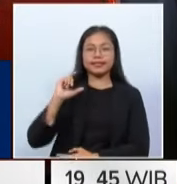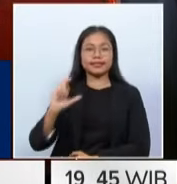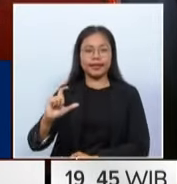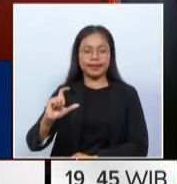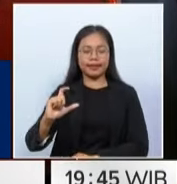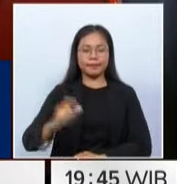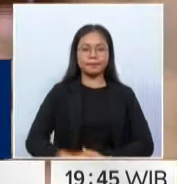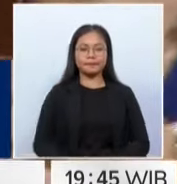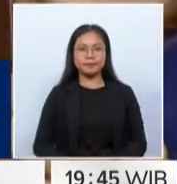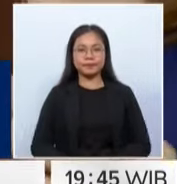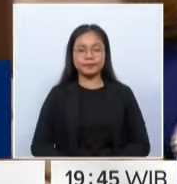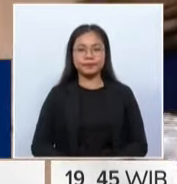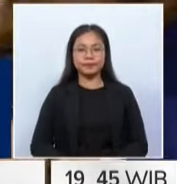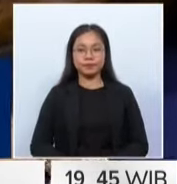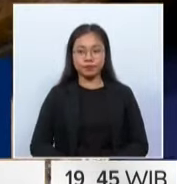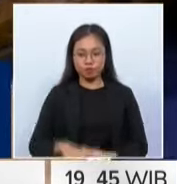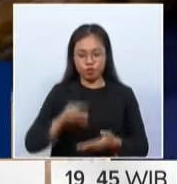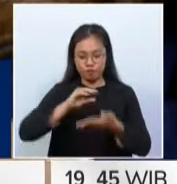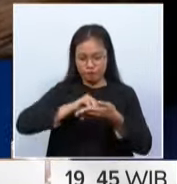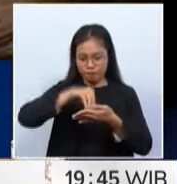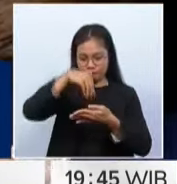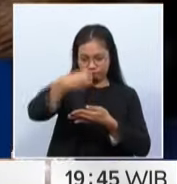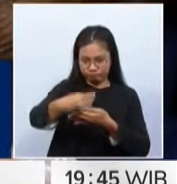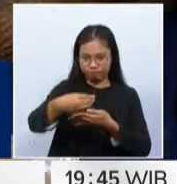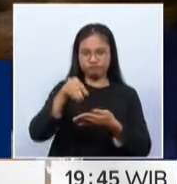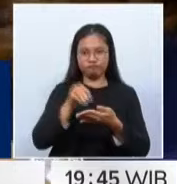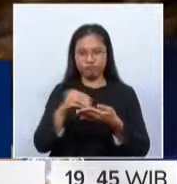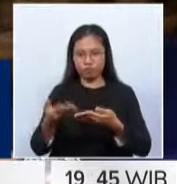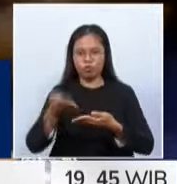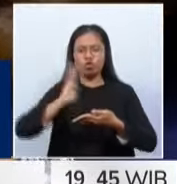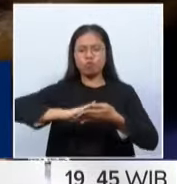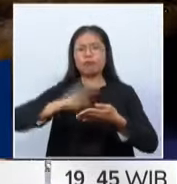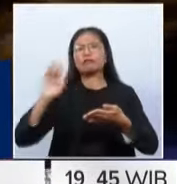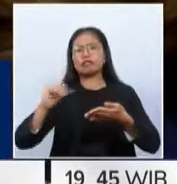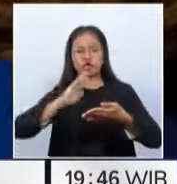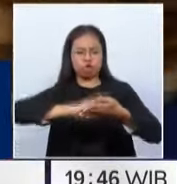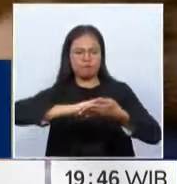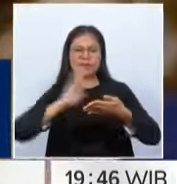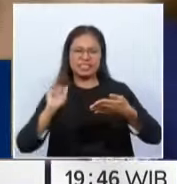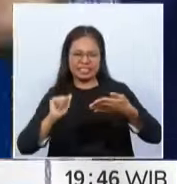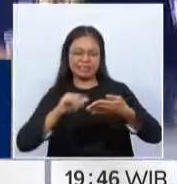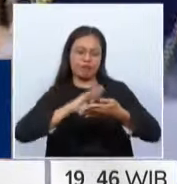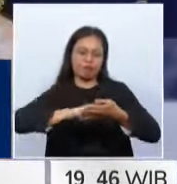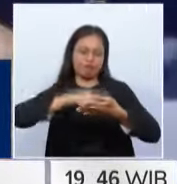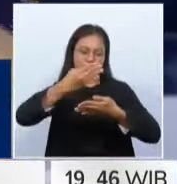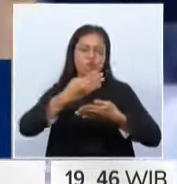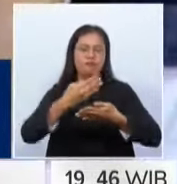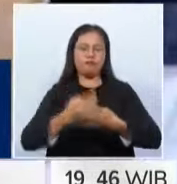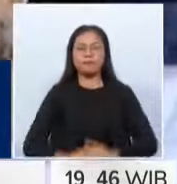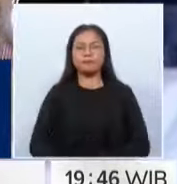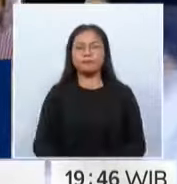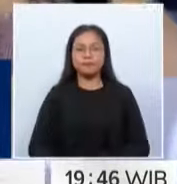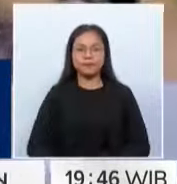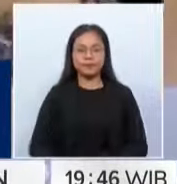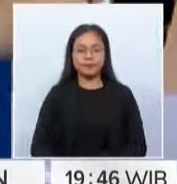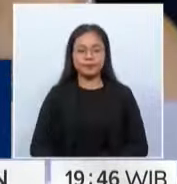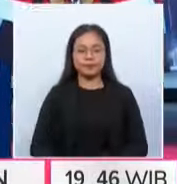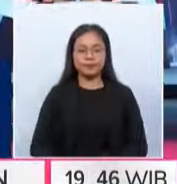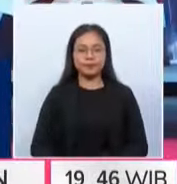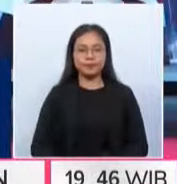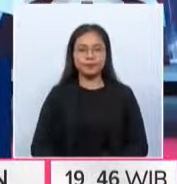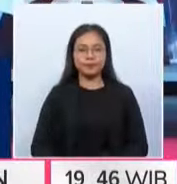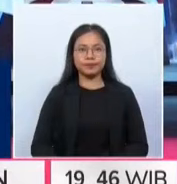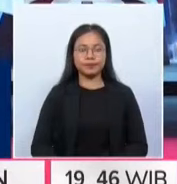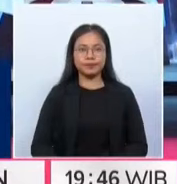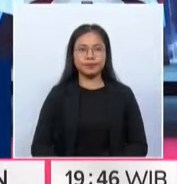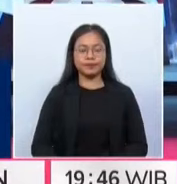amplo pertanyaannya pertanyaannya masih dile Bapak Ibu yang di rumah juga bisa melihat pertanyaannya masih diagle dan